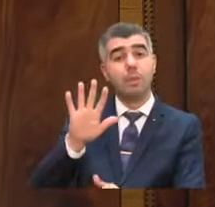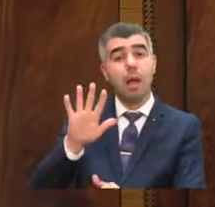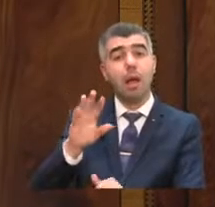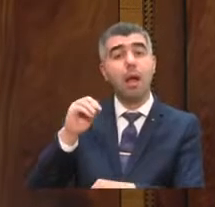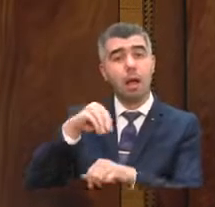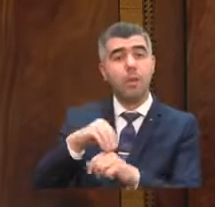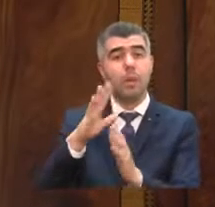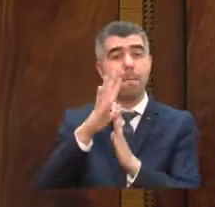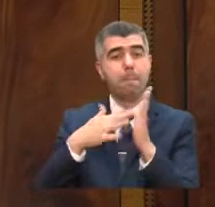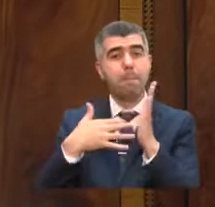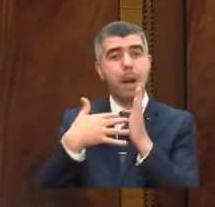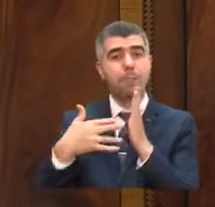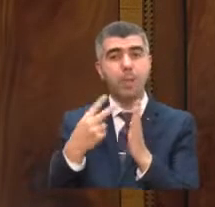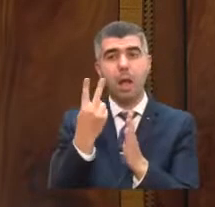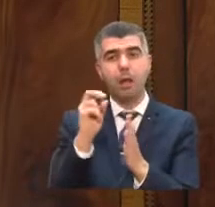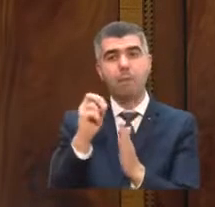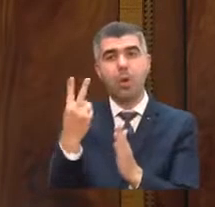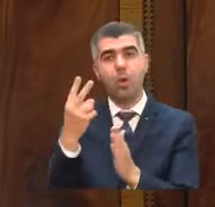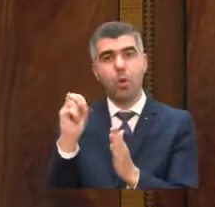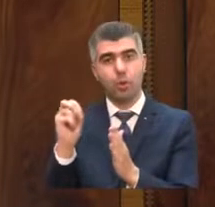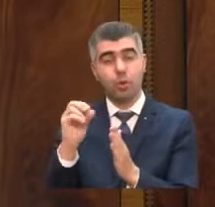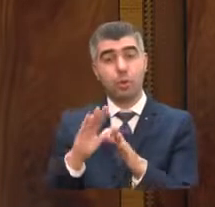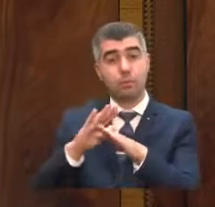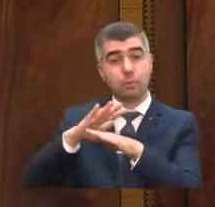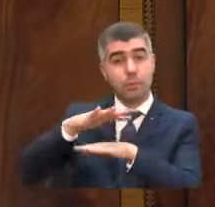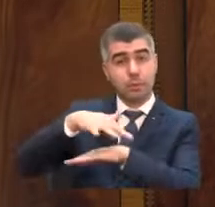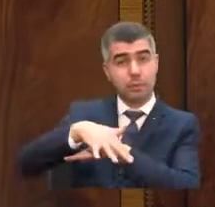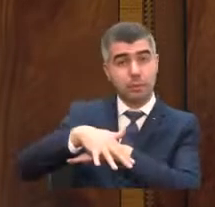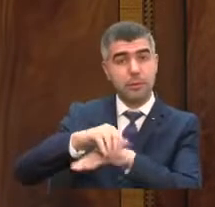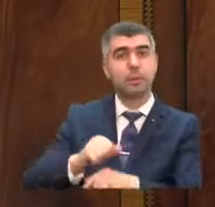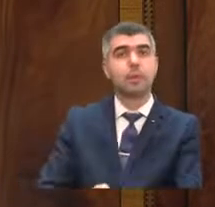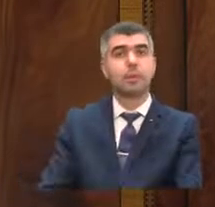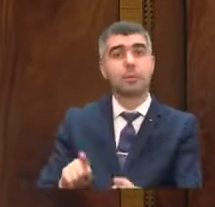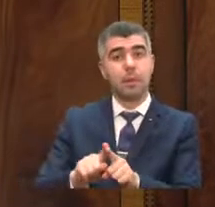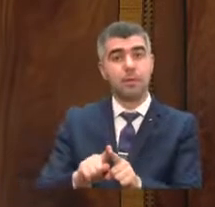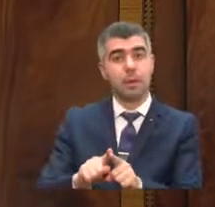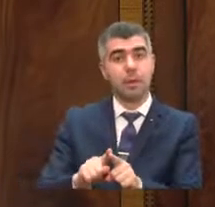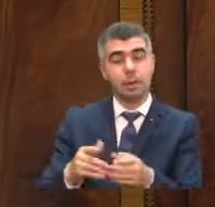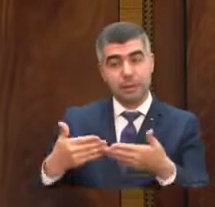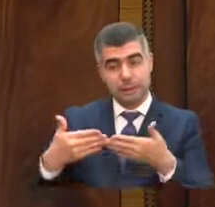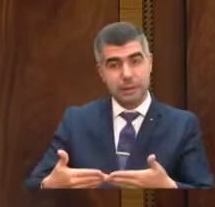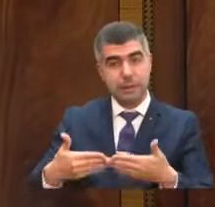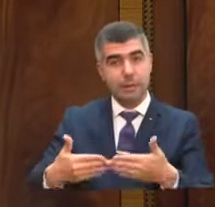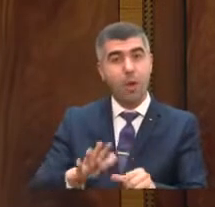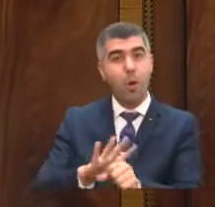مبرمجة لسنة 2020، رغم أن هذه السنة كانت سنة استثنائية بسبب جائحة